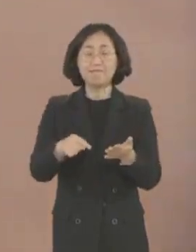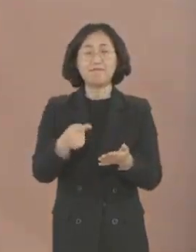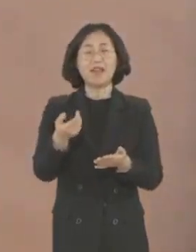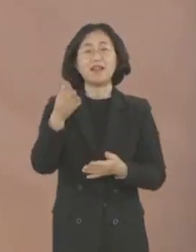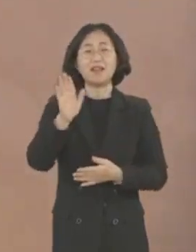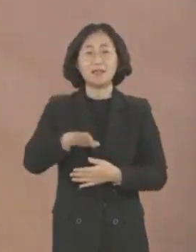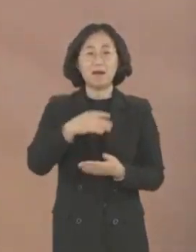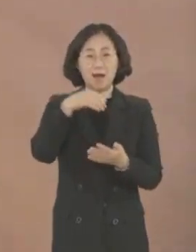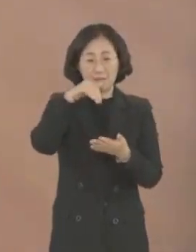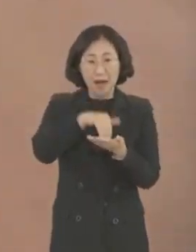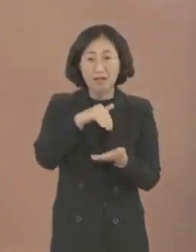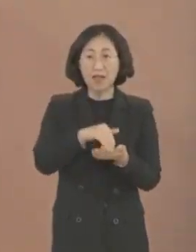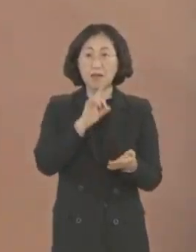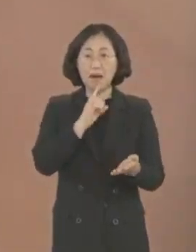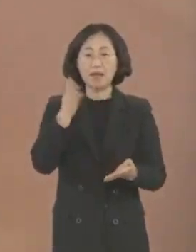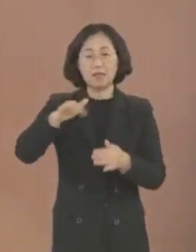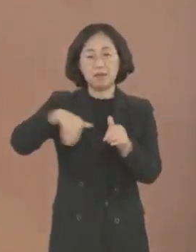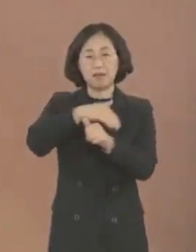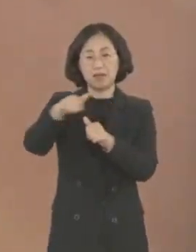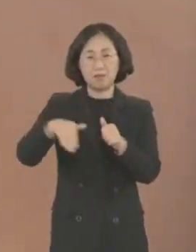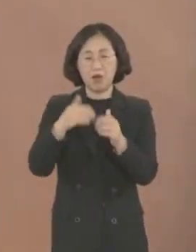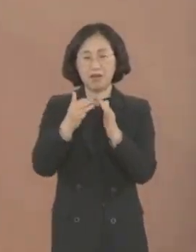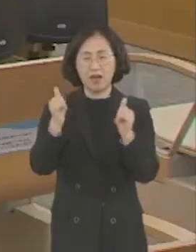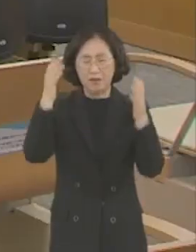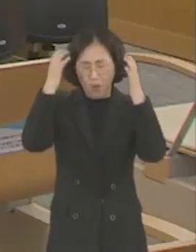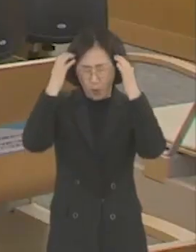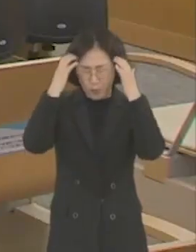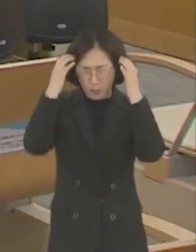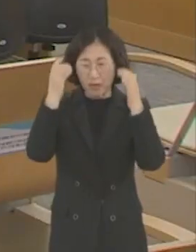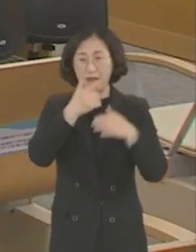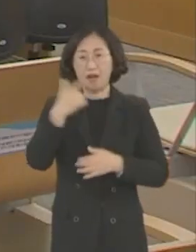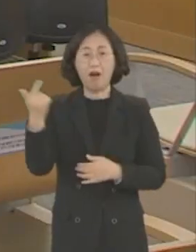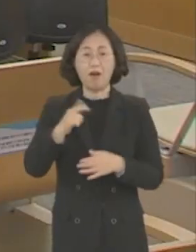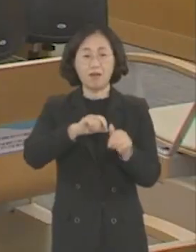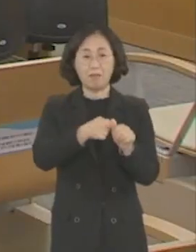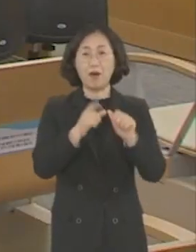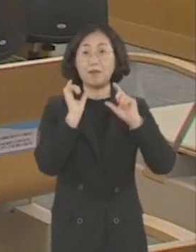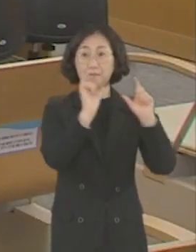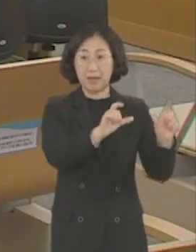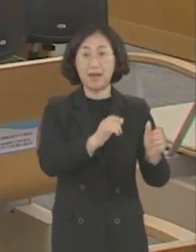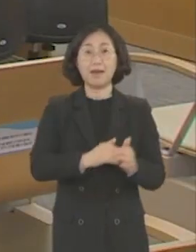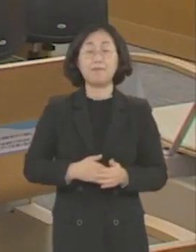주변 이웃들까지 큰 고통을 겪었다며 양형 이유를 밝혔습니다